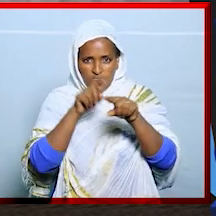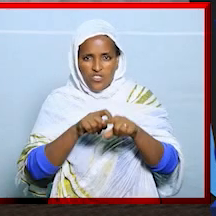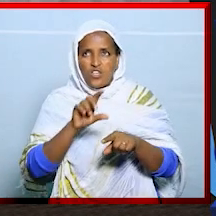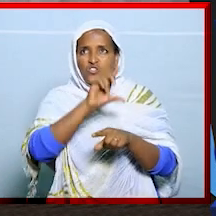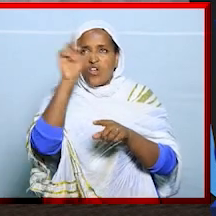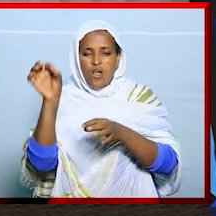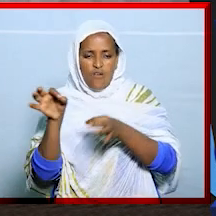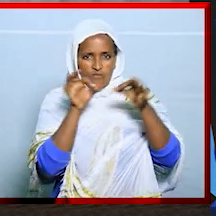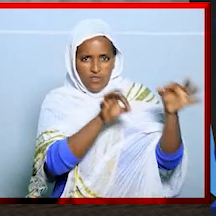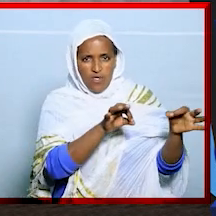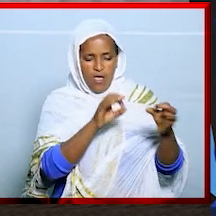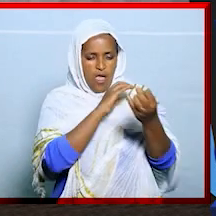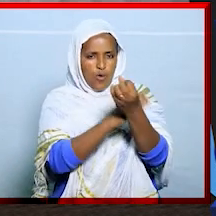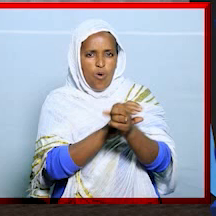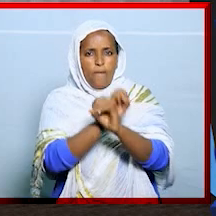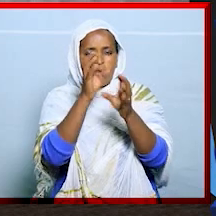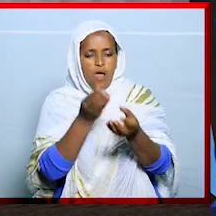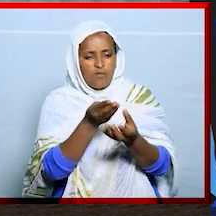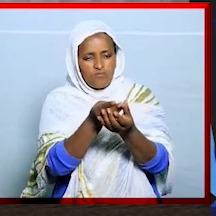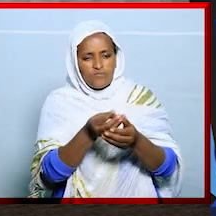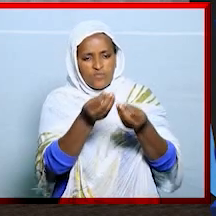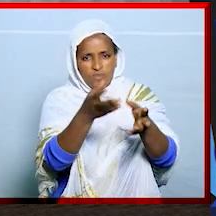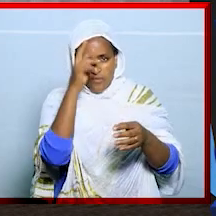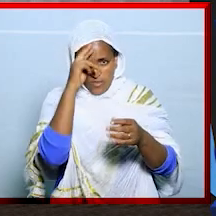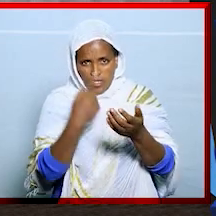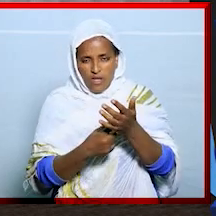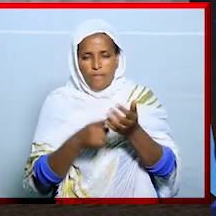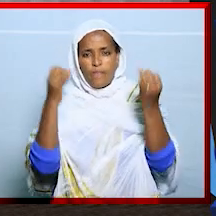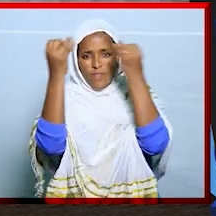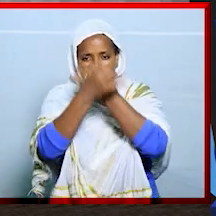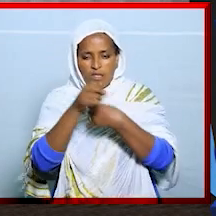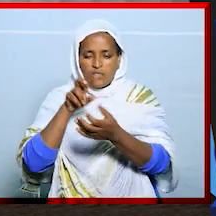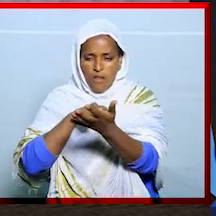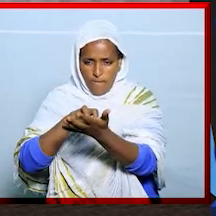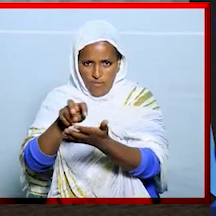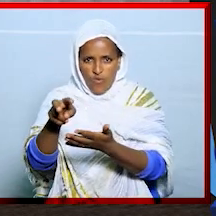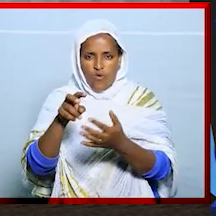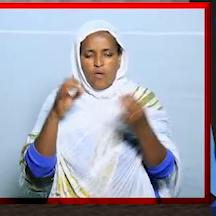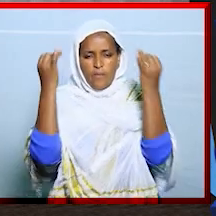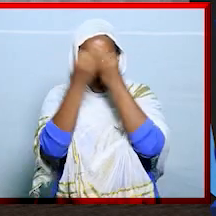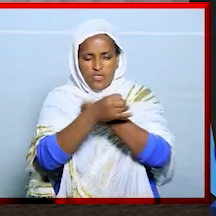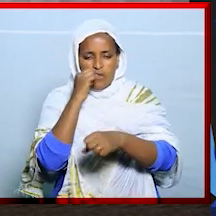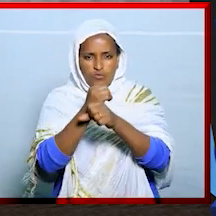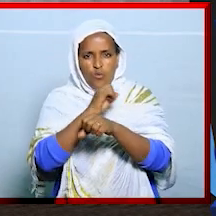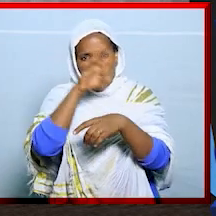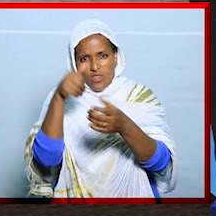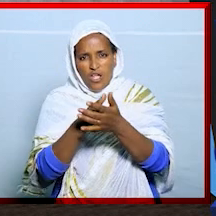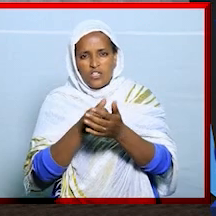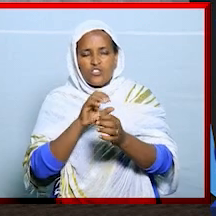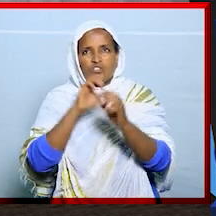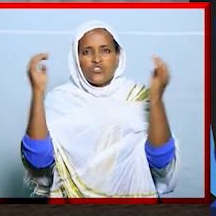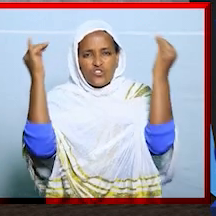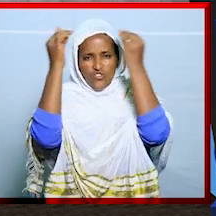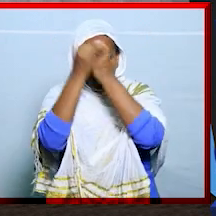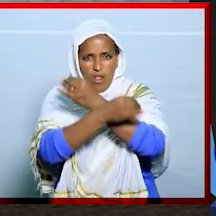ስትጠፋ ጨረቃ ደሞ ተተክታ ያቅሟን ብርሃን በመለገስ በሌሊት ለሚጓዙም ሆነ በሌሊት ለሚሰሩ በአጠቃላይ